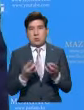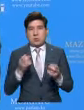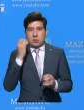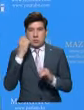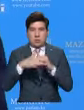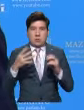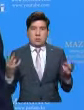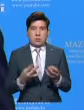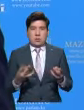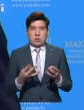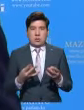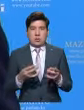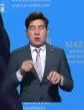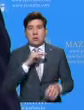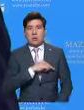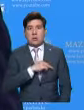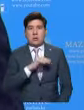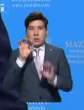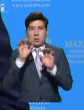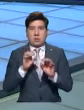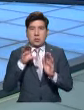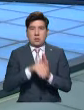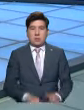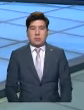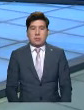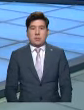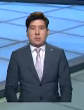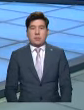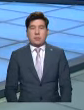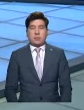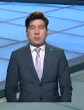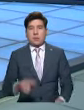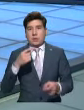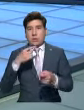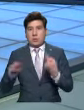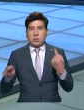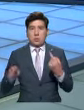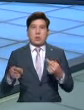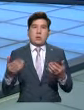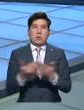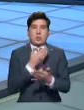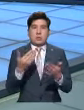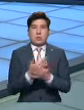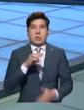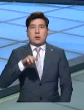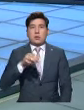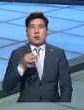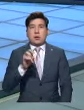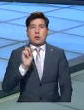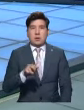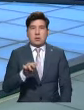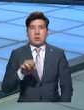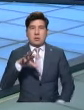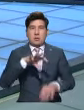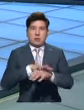Бұл заңның негізгі мәні осында. Өзге ақпарат, Таиландта құлдықта болған қазақстандық екі қыз